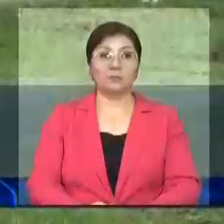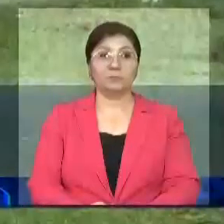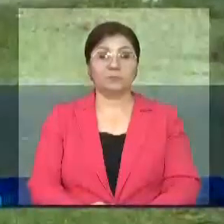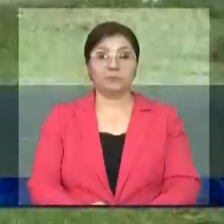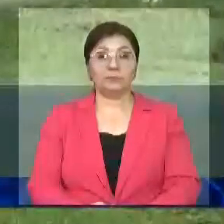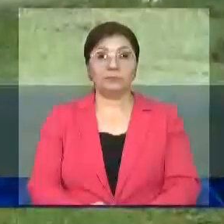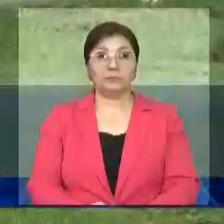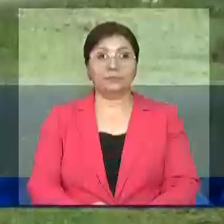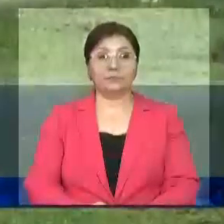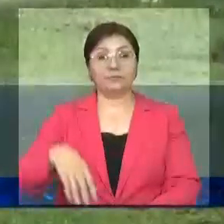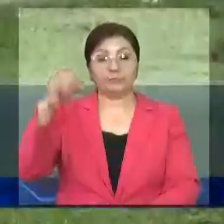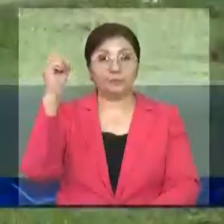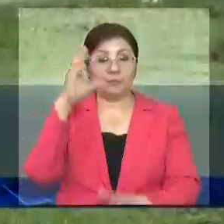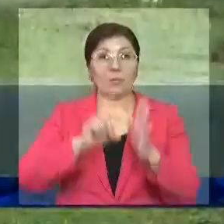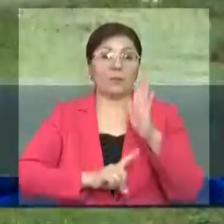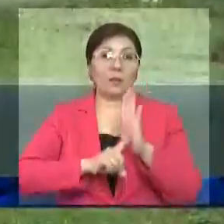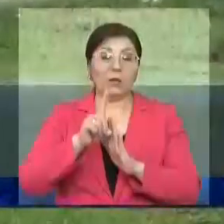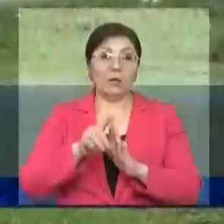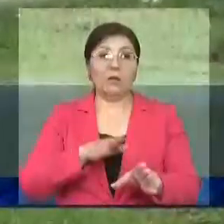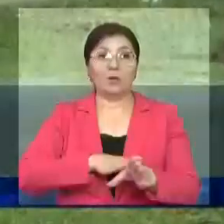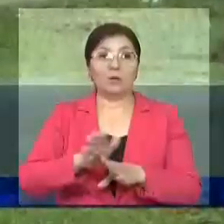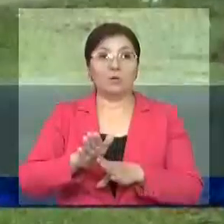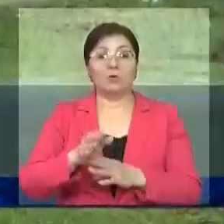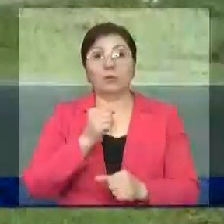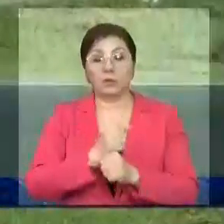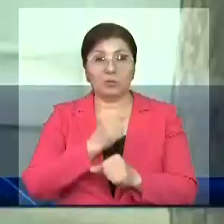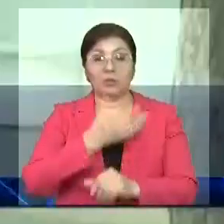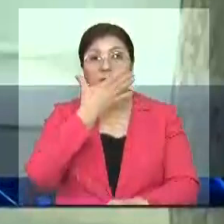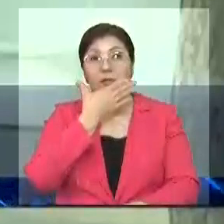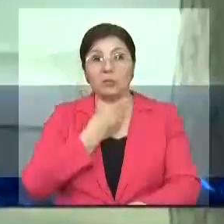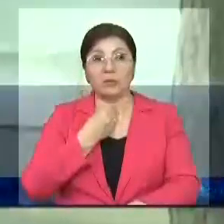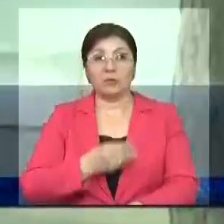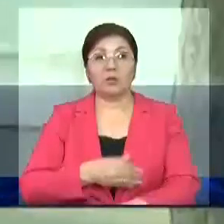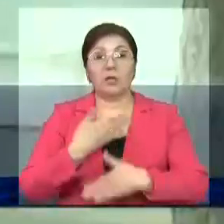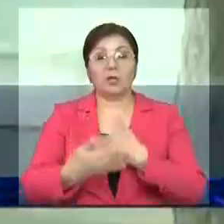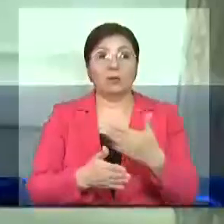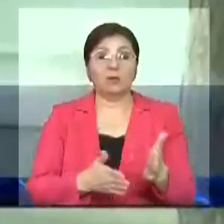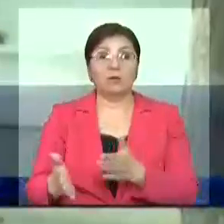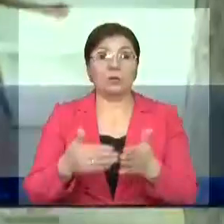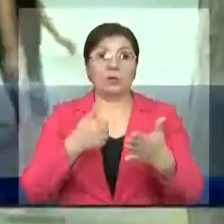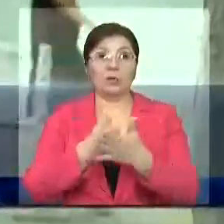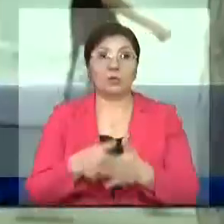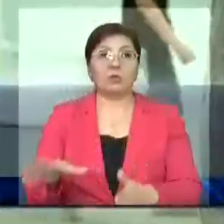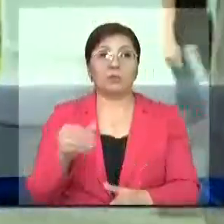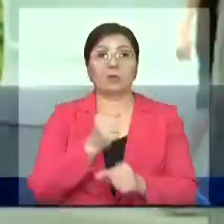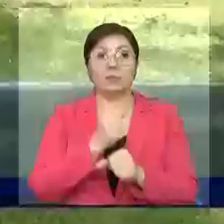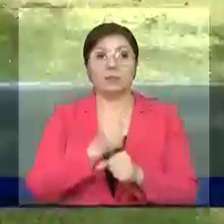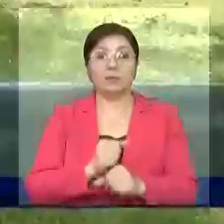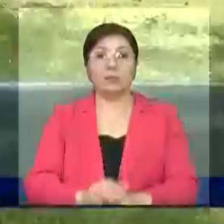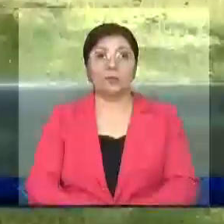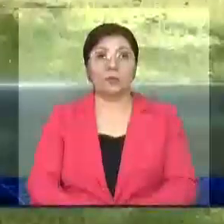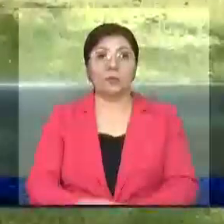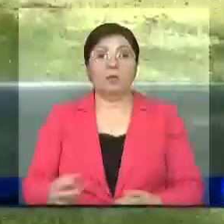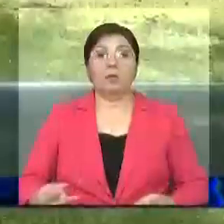ол жарық шамдарынан бастап толық, мысалы жаяу жүргіншілер жолға дейін барлығын жасақтап жасау.